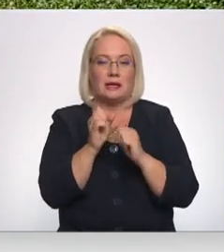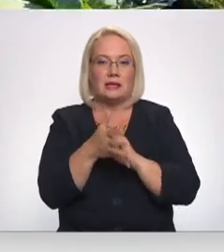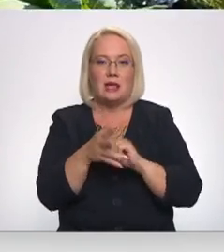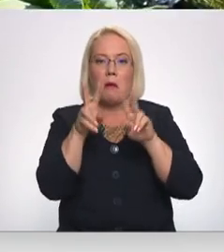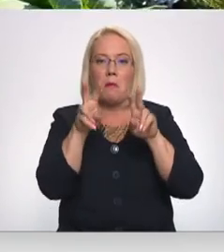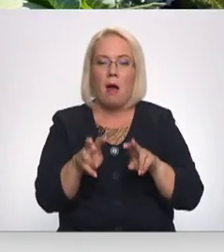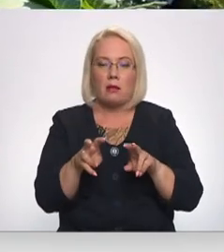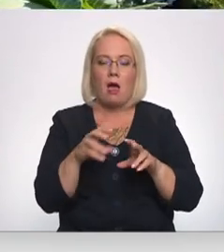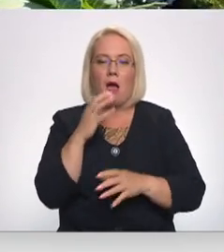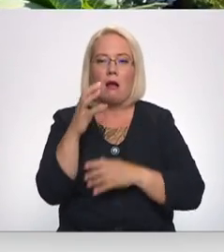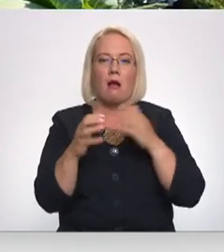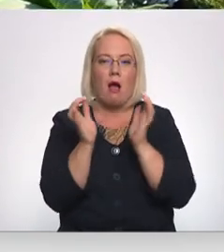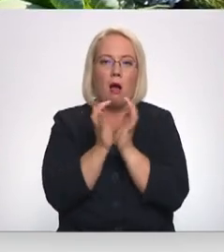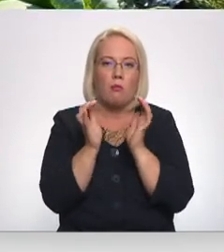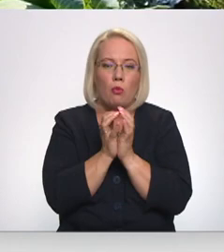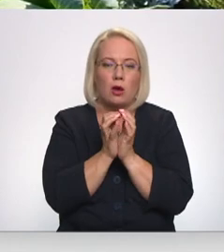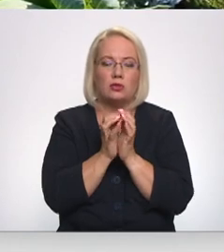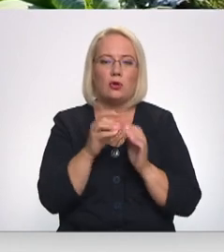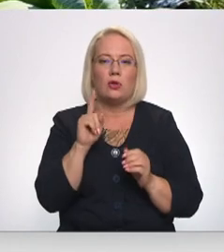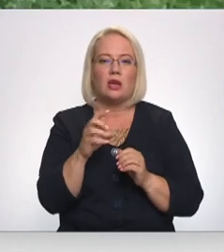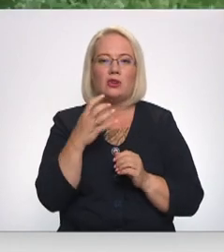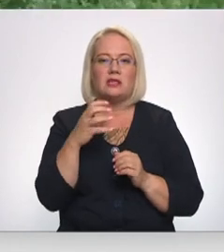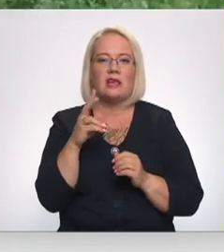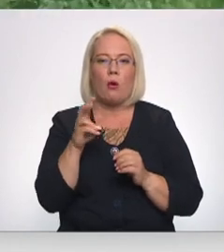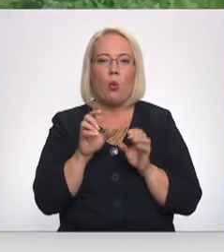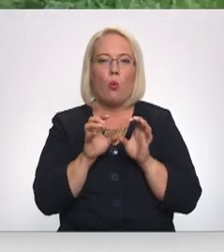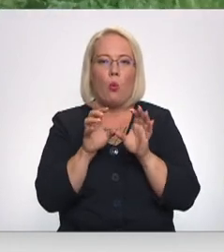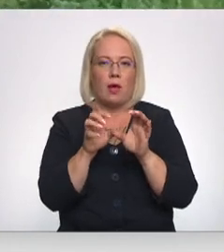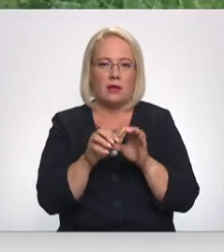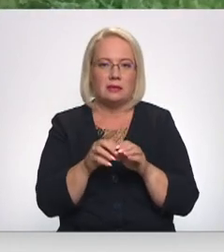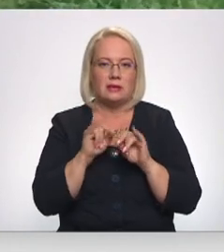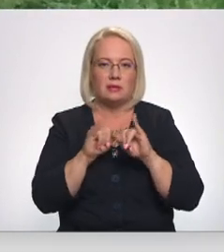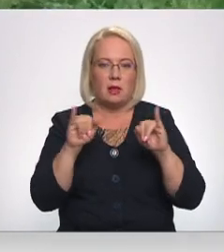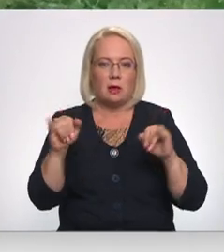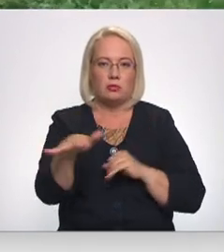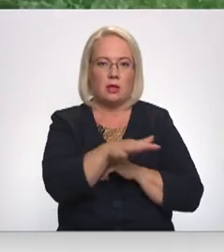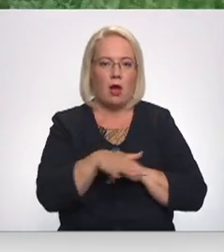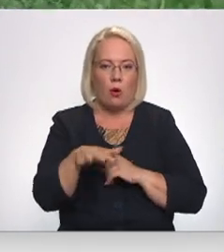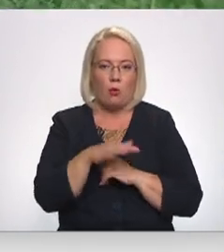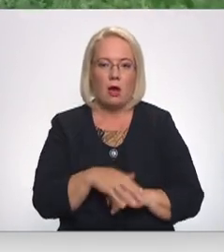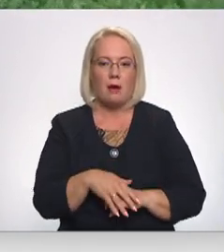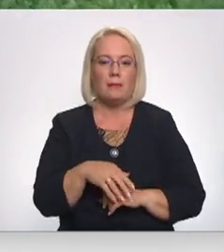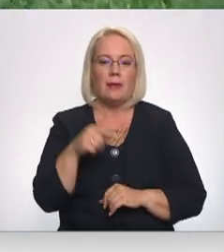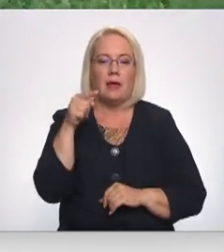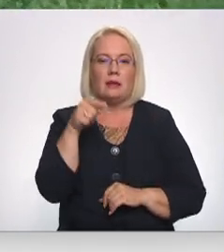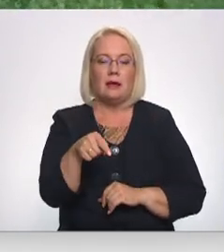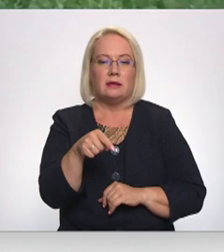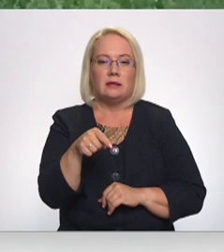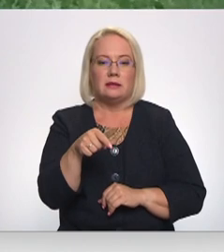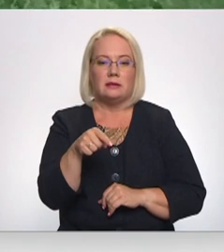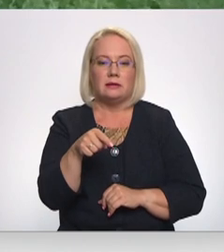pārbauda kāpostu cekulkodas izplatību uz lauka. Diekārta balstās uz to, ka šis ir tas